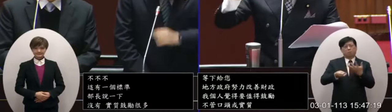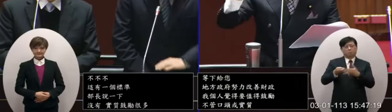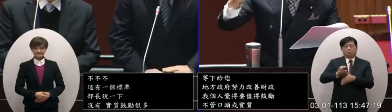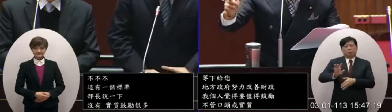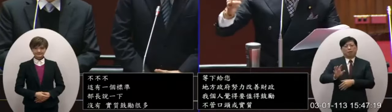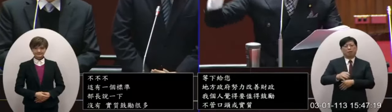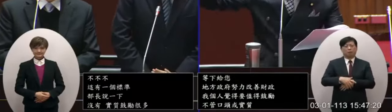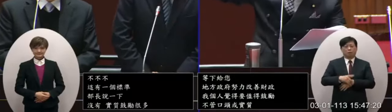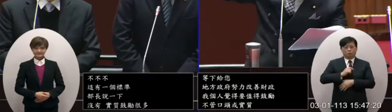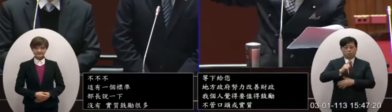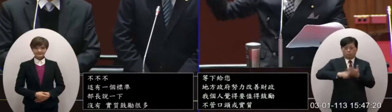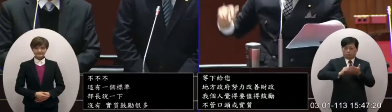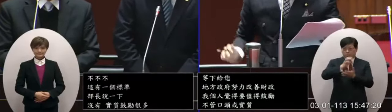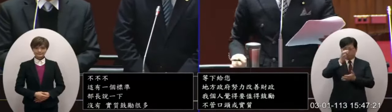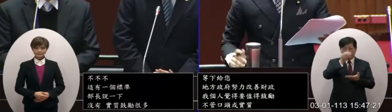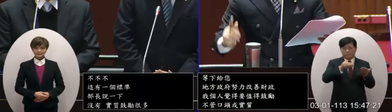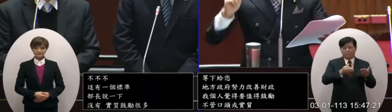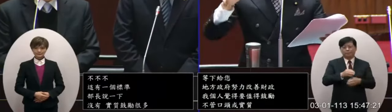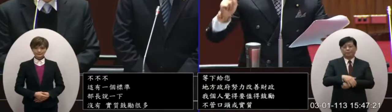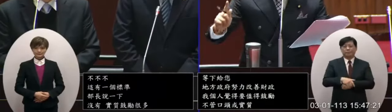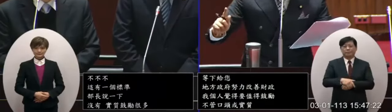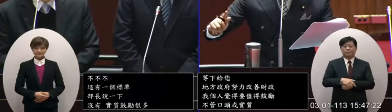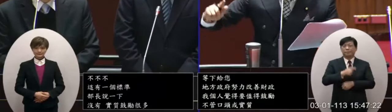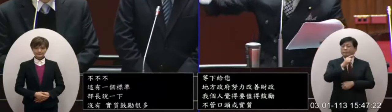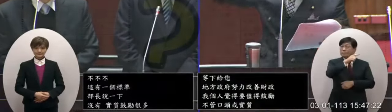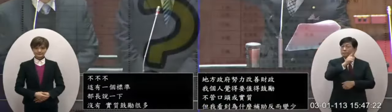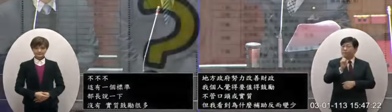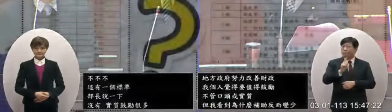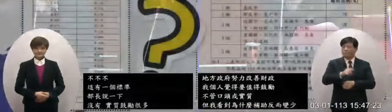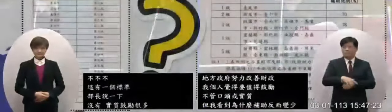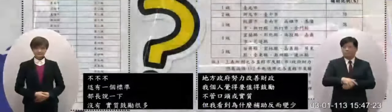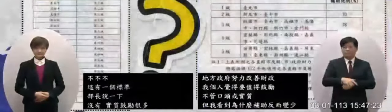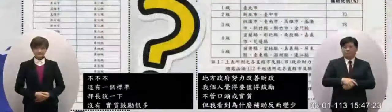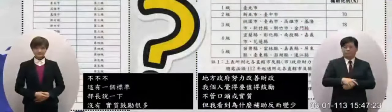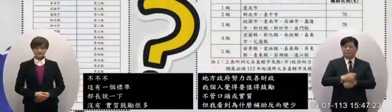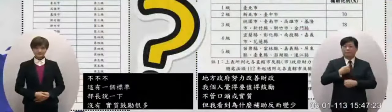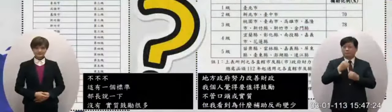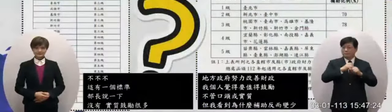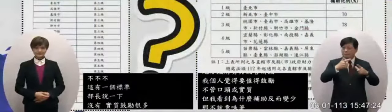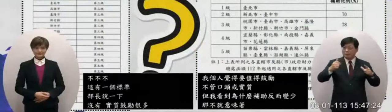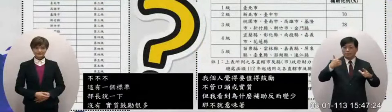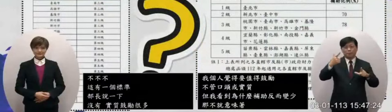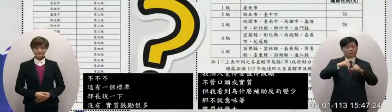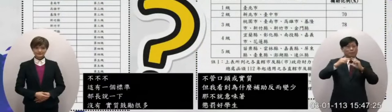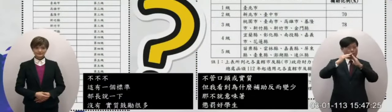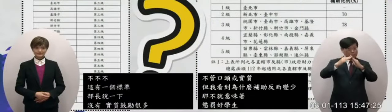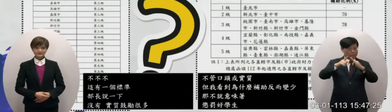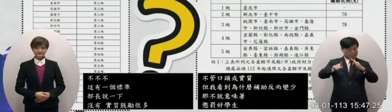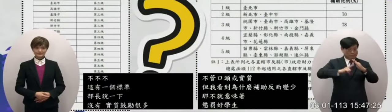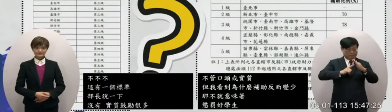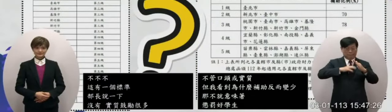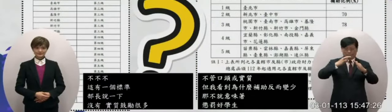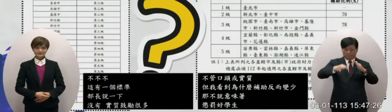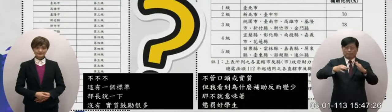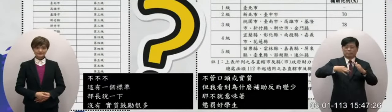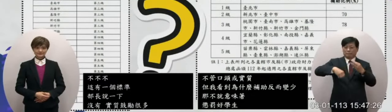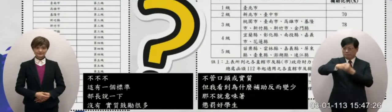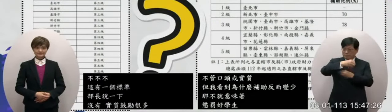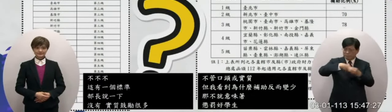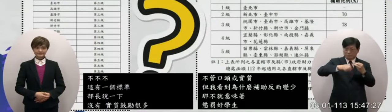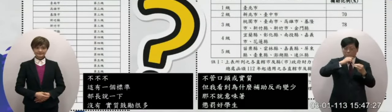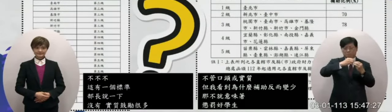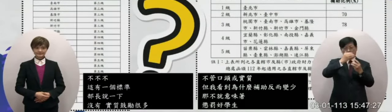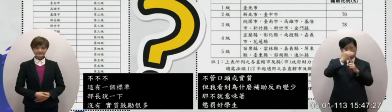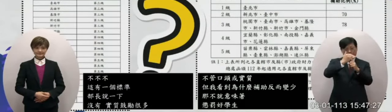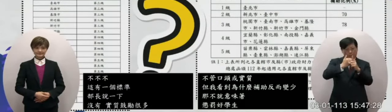生吗？那我有 PPT， 您看一下。这一张是各直辖市的县市政府财力集次